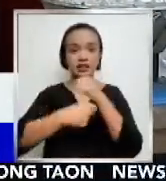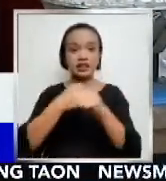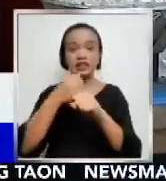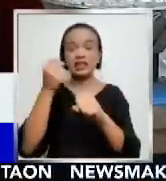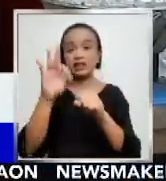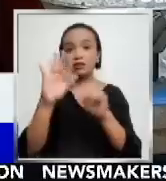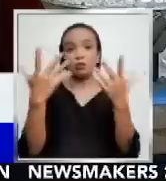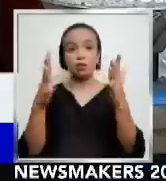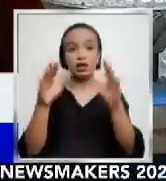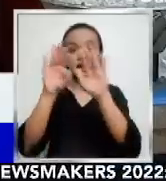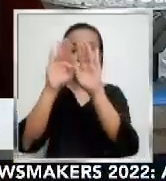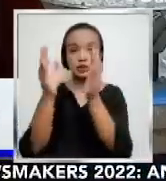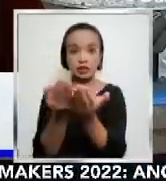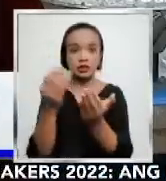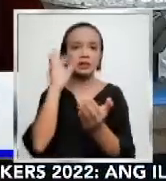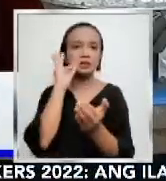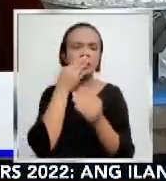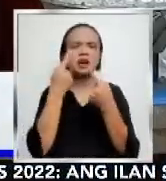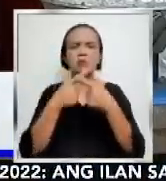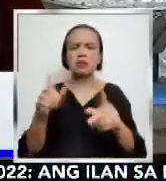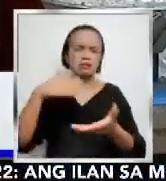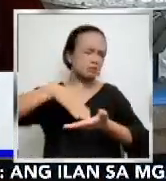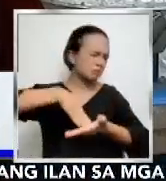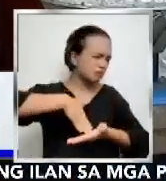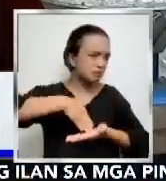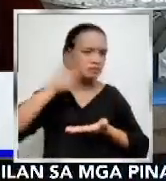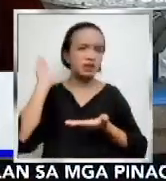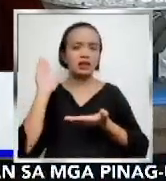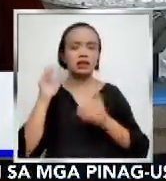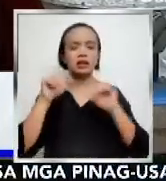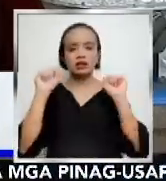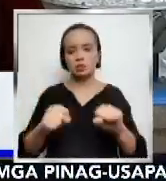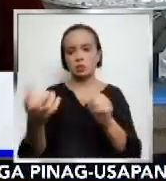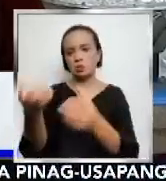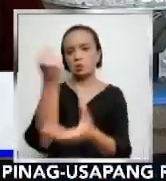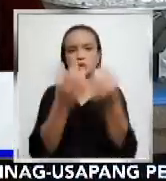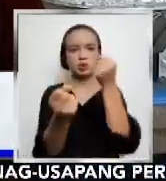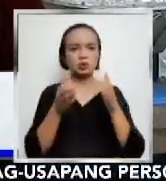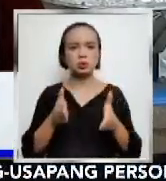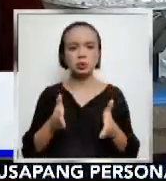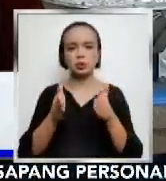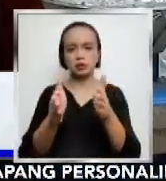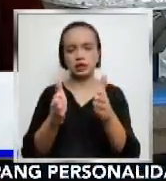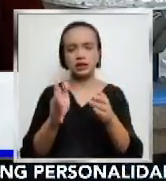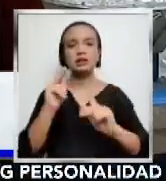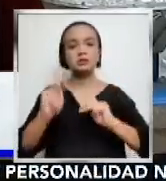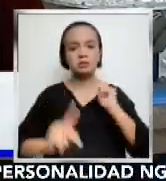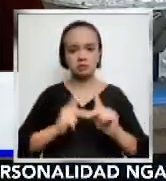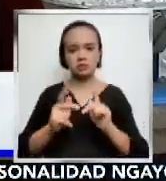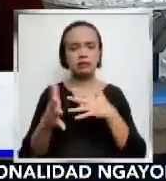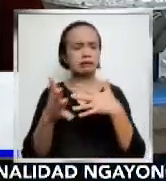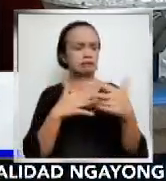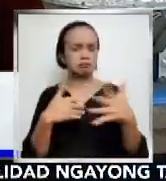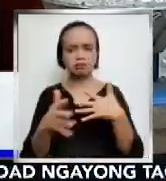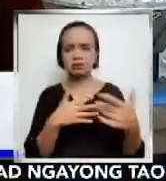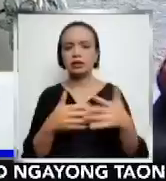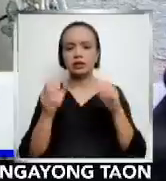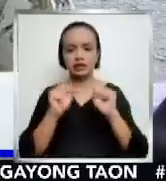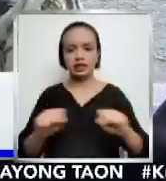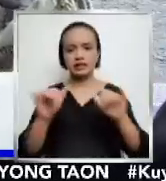Pero sa sobrang mahal ang presyo ng mga ito, kanya-kanya ng diskarte ang ating mga kababayan para kahit paano ay makabili pa